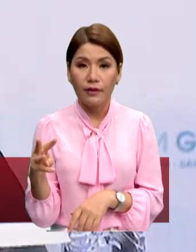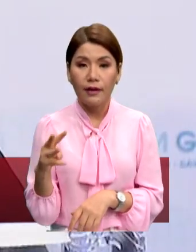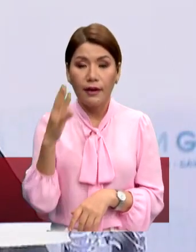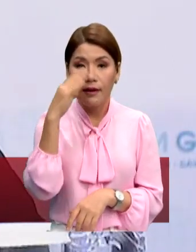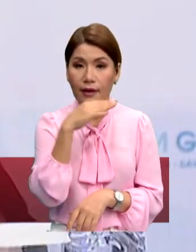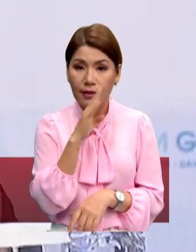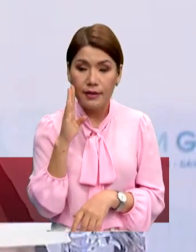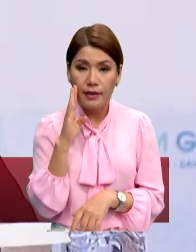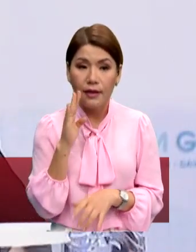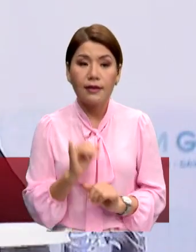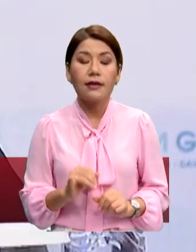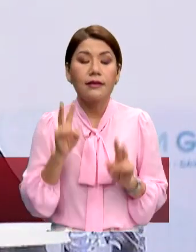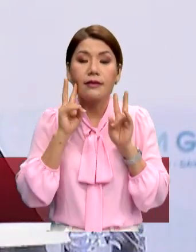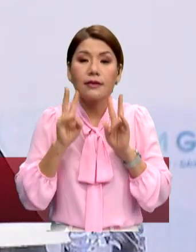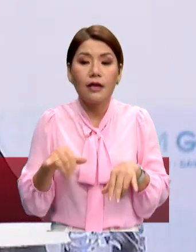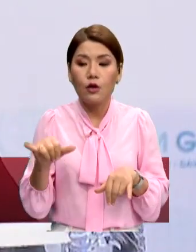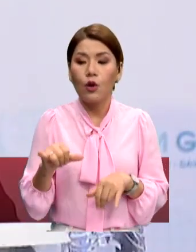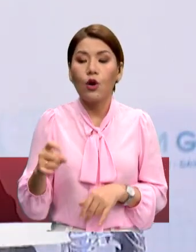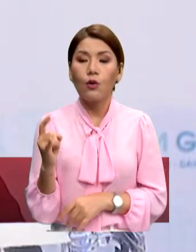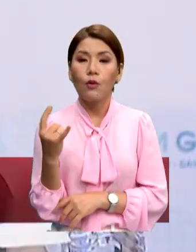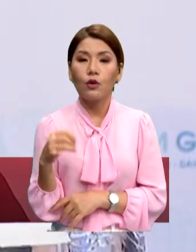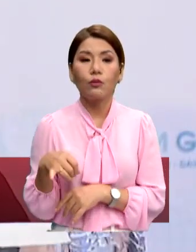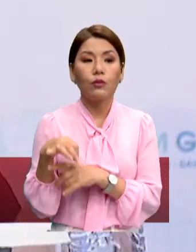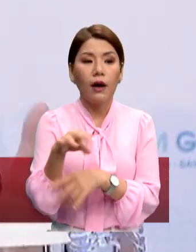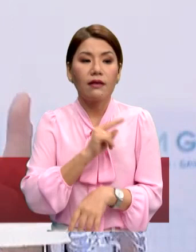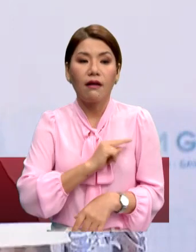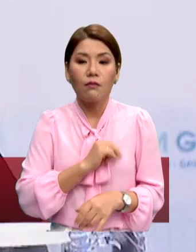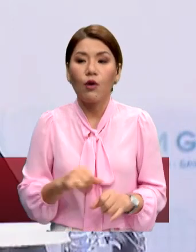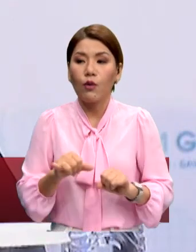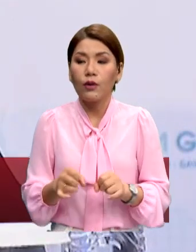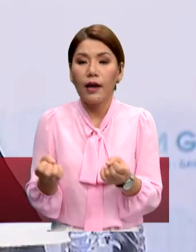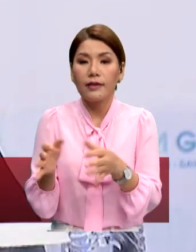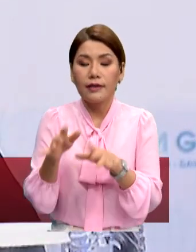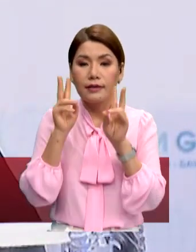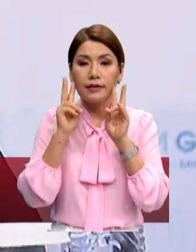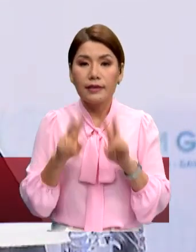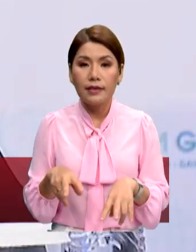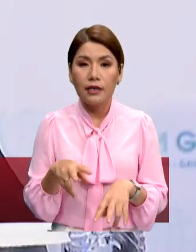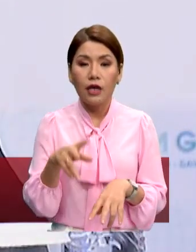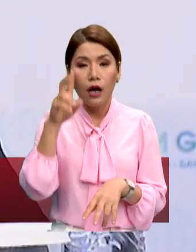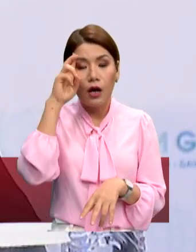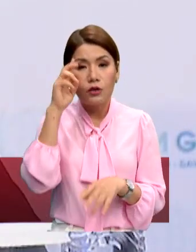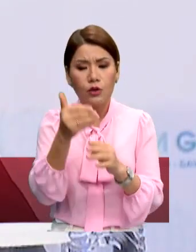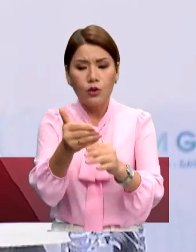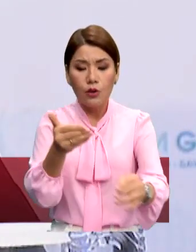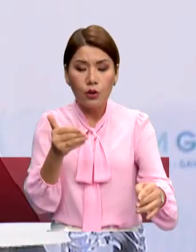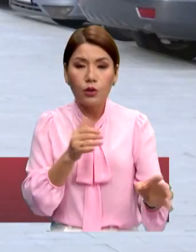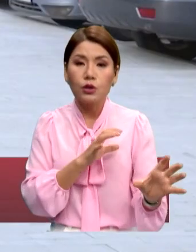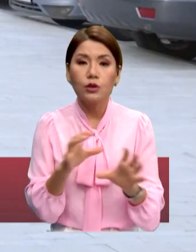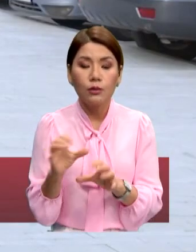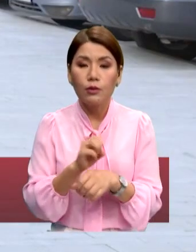родителей не знают, что сделать с ребенком, который они работают, они не знают. 2 миллиона человек. То есть государство должно было давно об этом